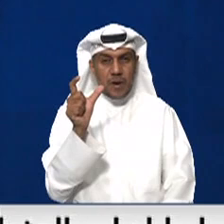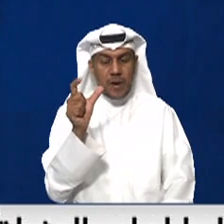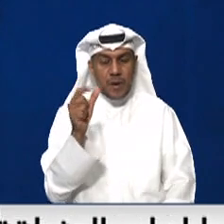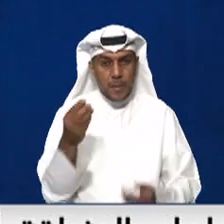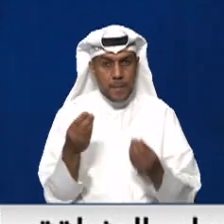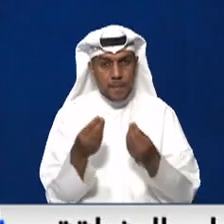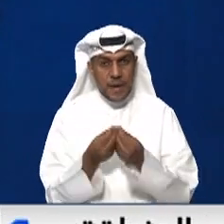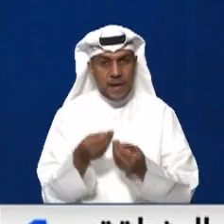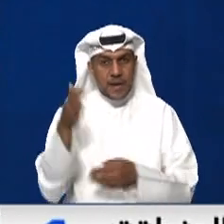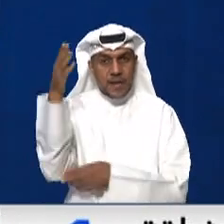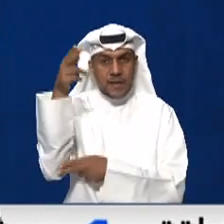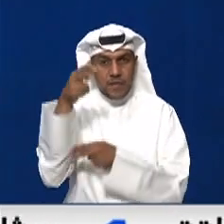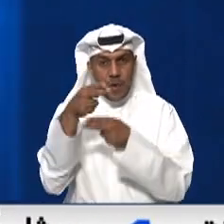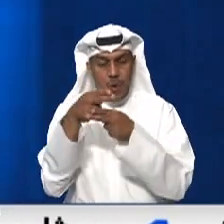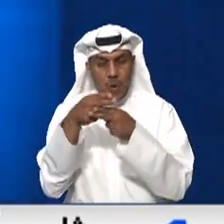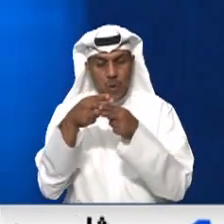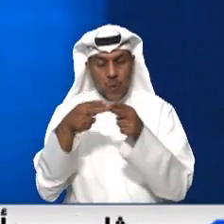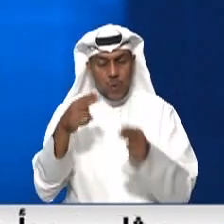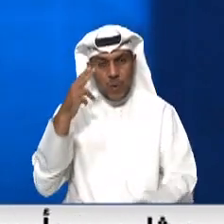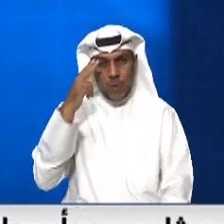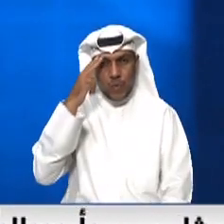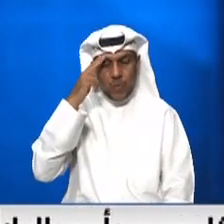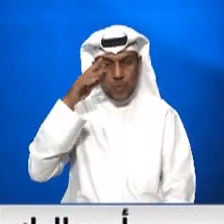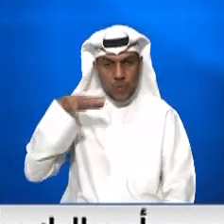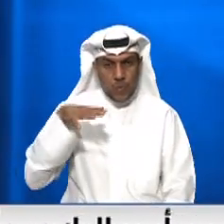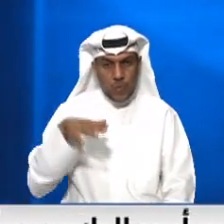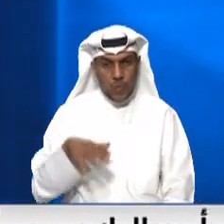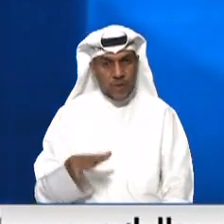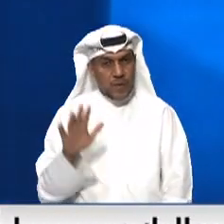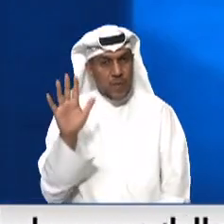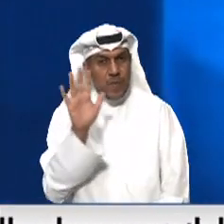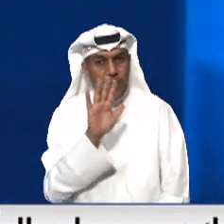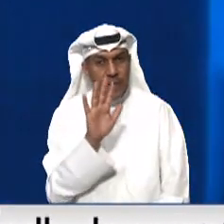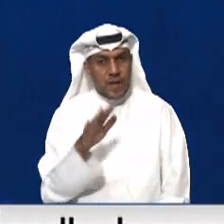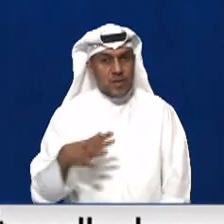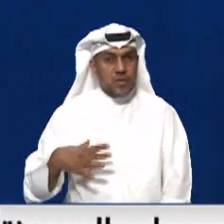وسعادة سفير دولة الكويت لدى المملكة العربية السعودية الشقيقة